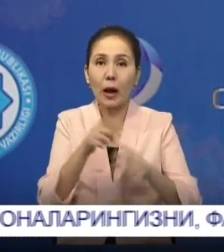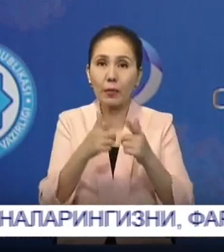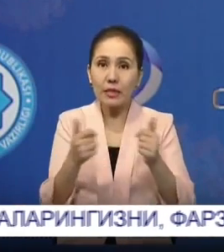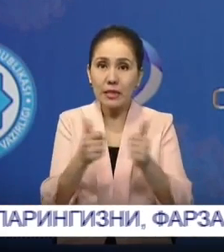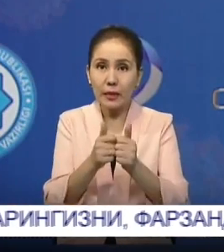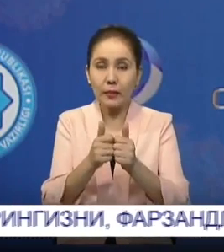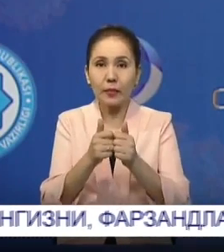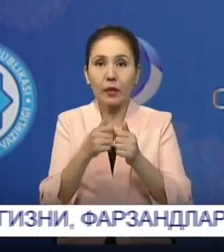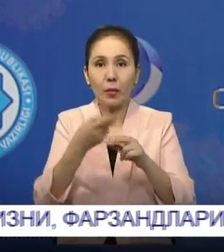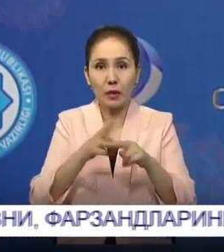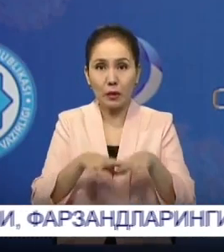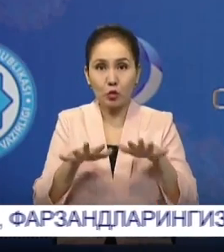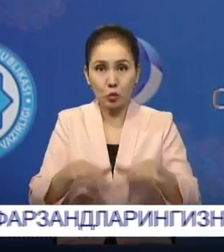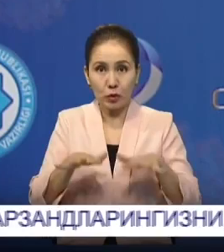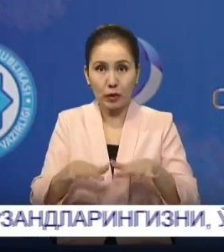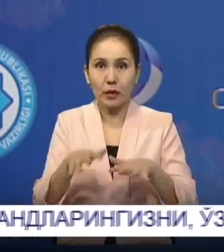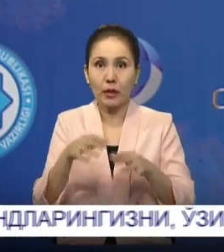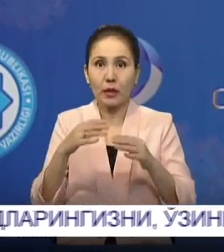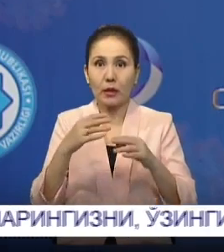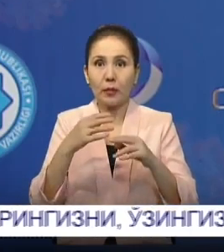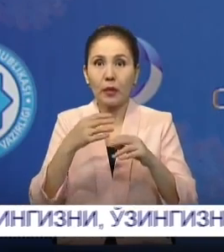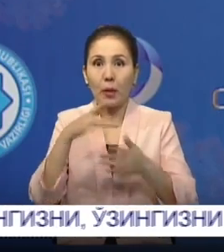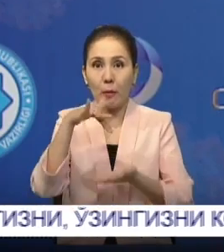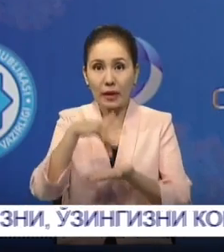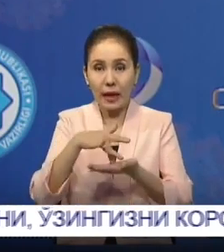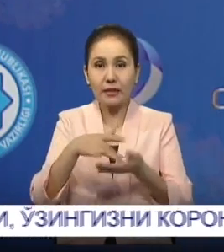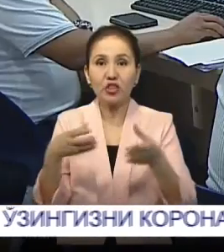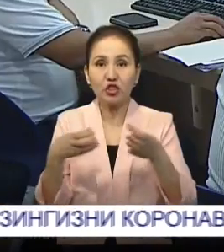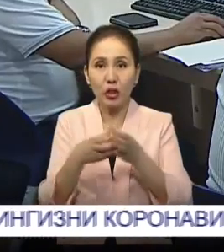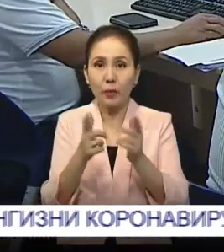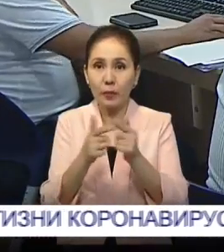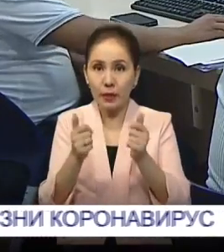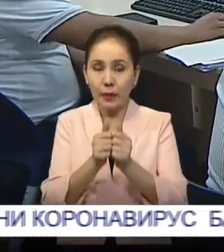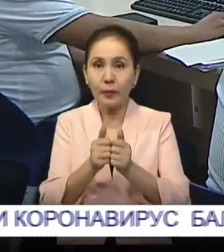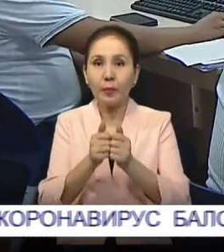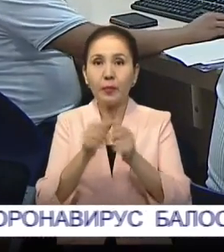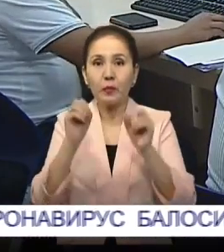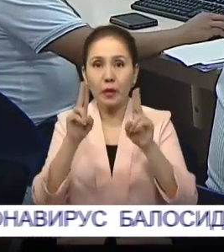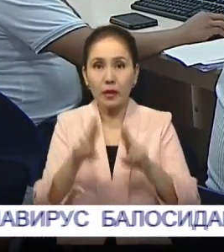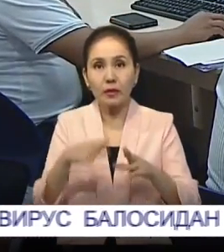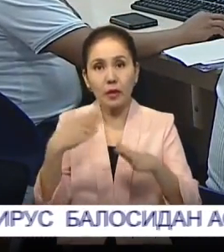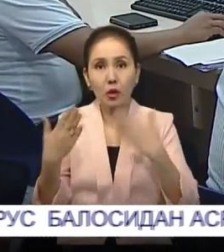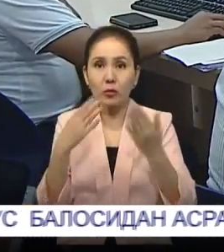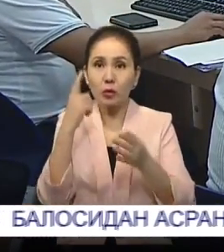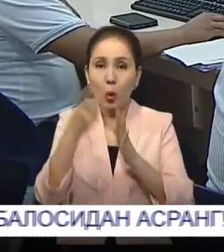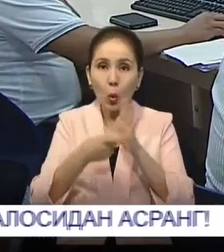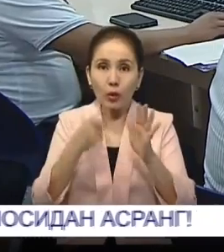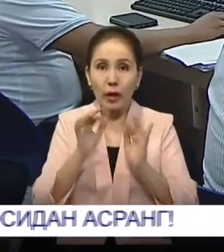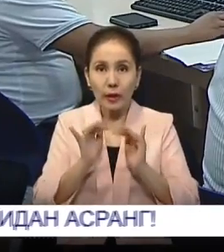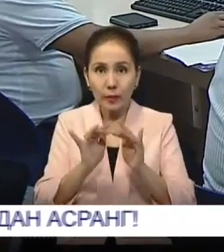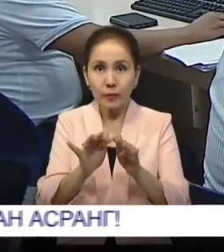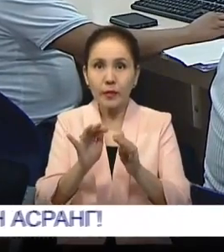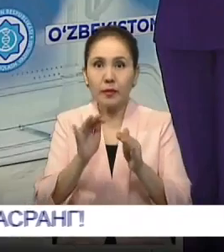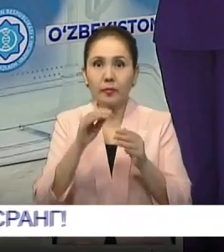aynan mana shu yerda biz turgan binoda, ya'ni markaziy shtabda mutaxassislar tomonidan atroflicha o'rganilyapti, tahlil